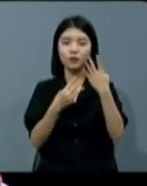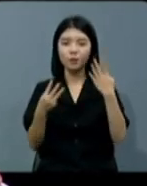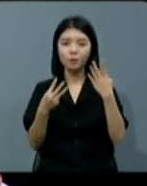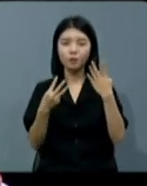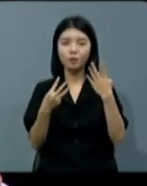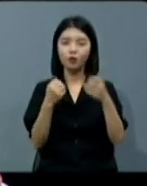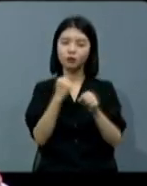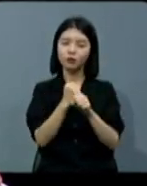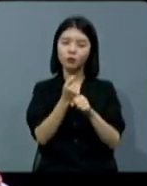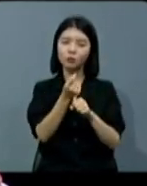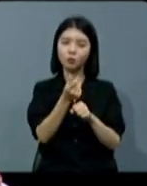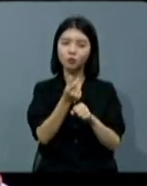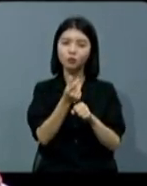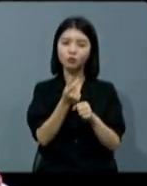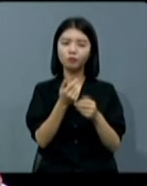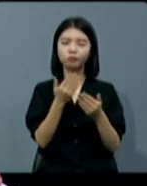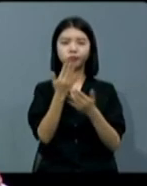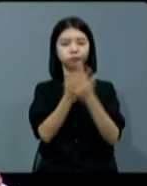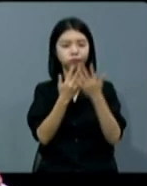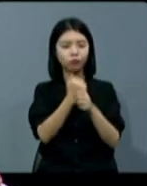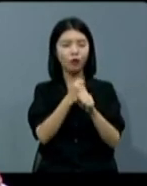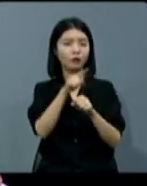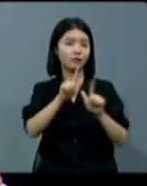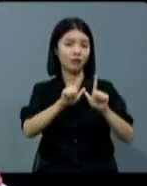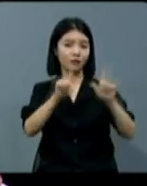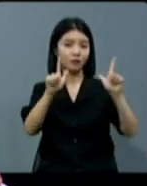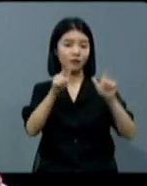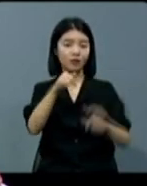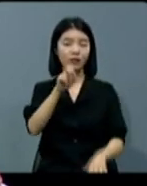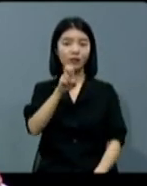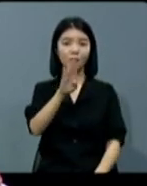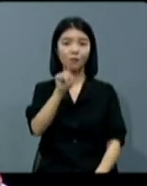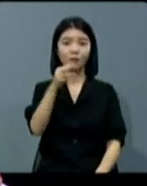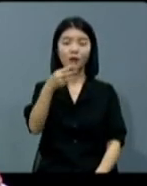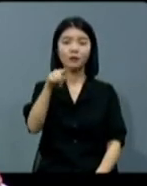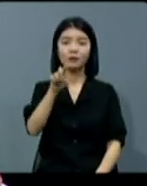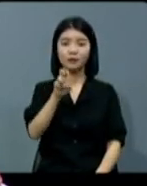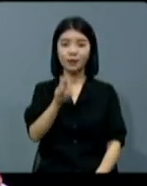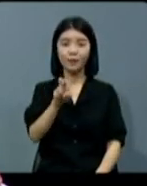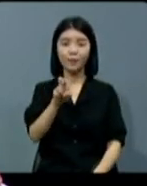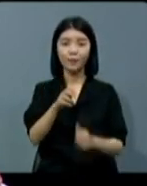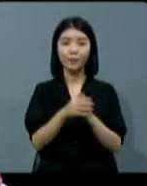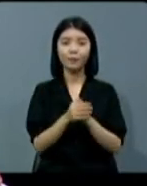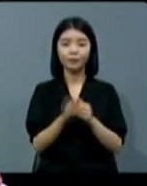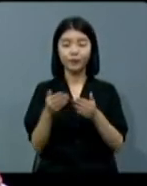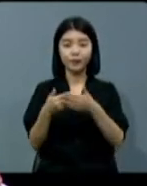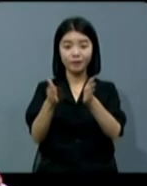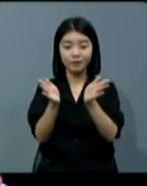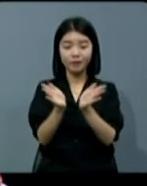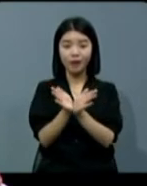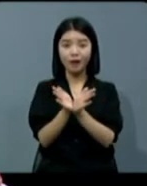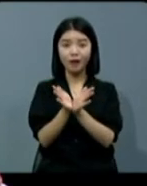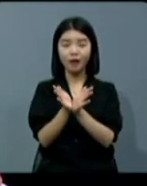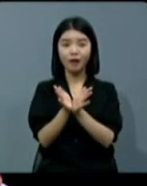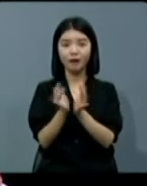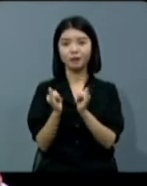4.3이라고 하기에는 좀 난감한 게, 그날은 김달삼 남로당